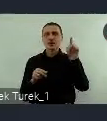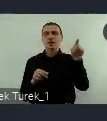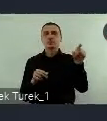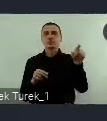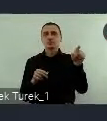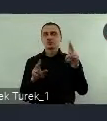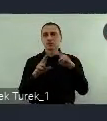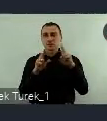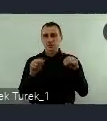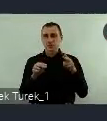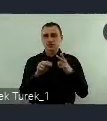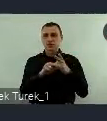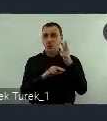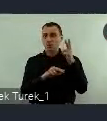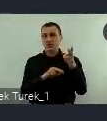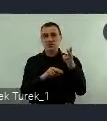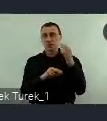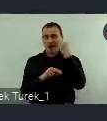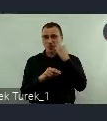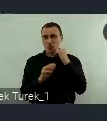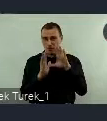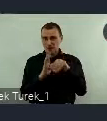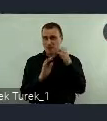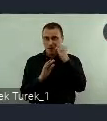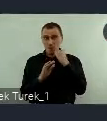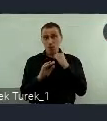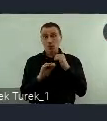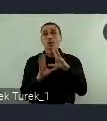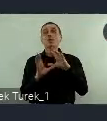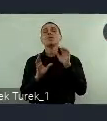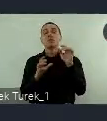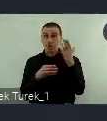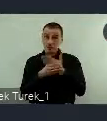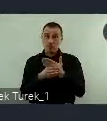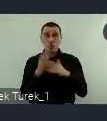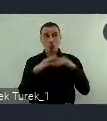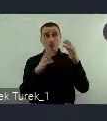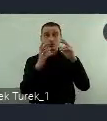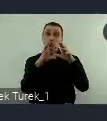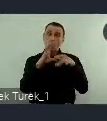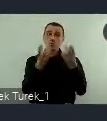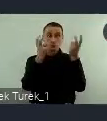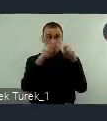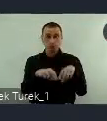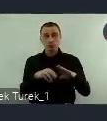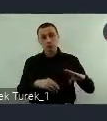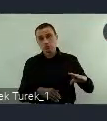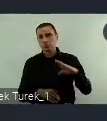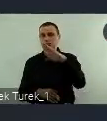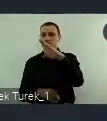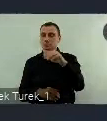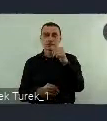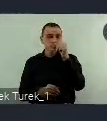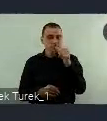zamek i nikt nie oczekuję że przyjdzie tam firma budowlana zburzyć schody zrobi pochylnie po prostu zbyt